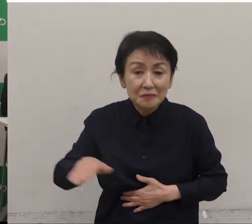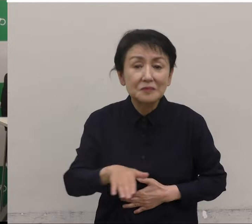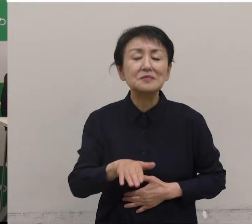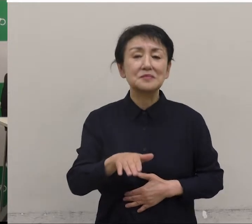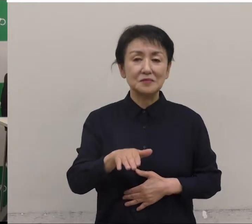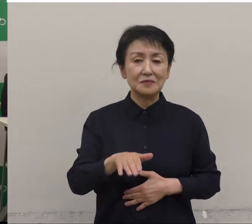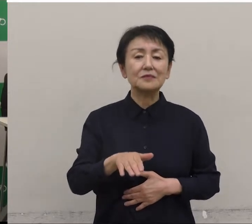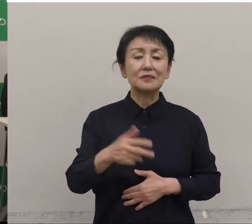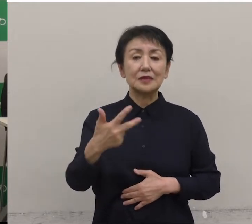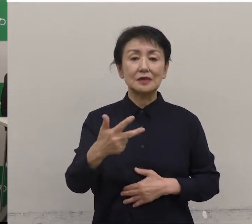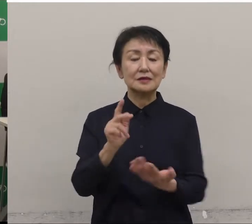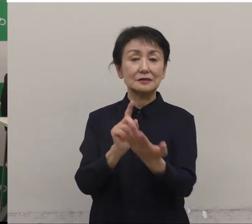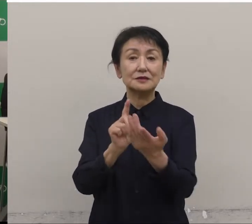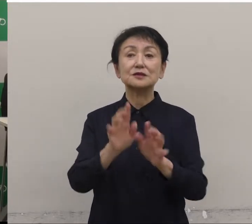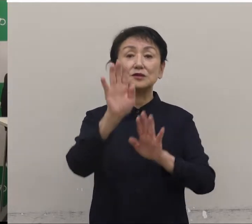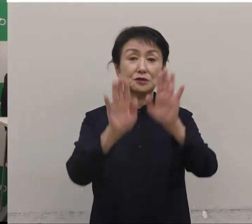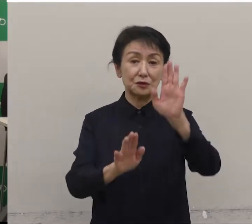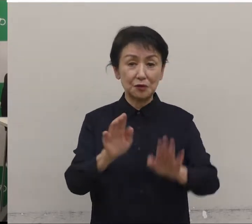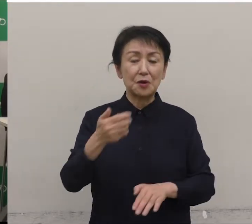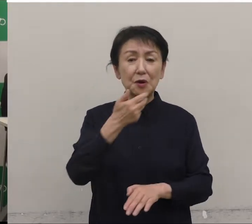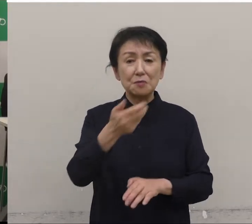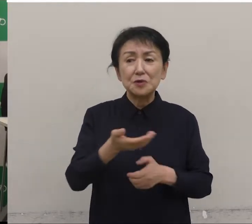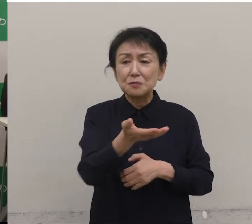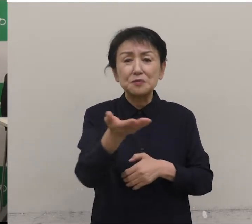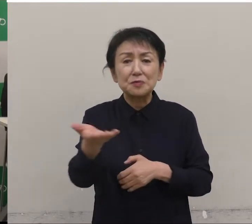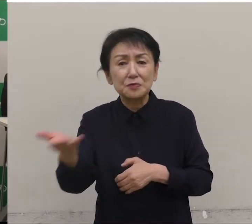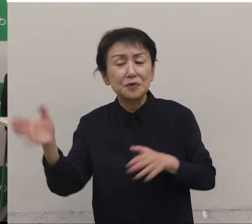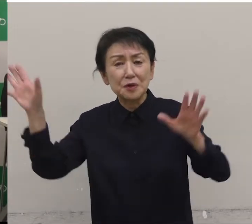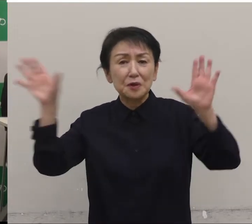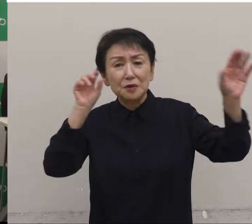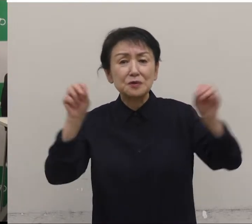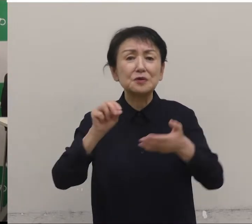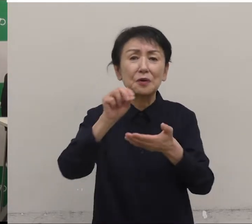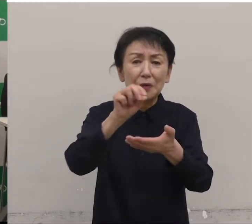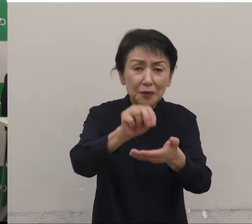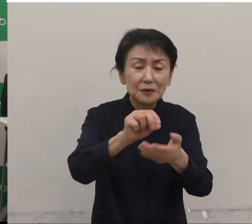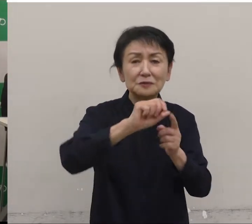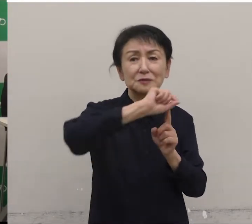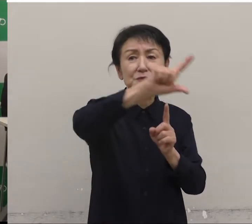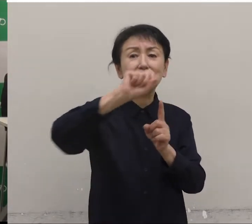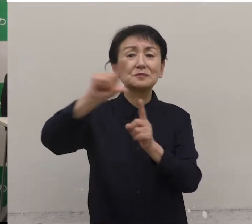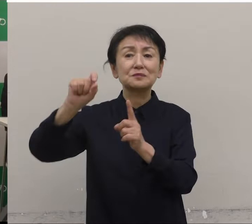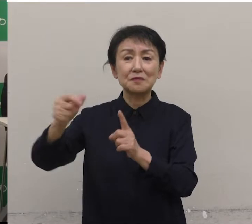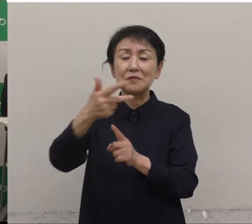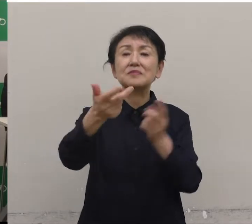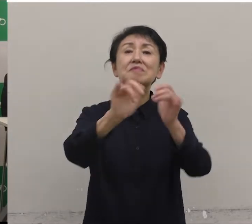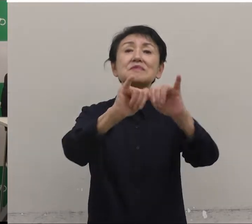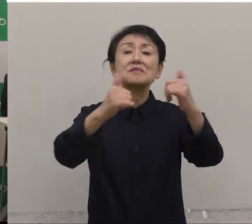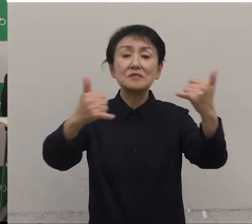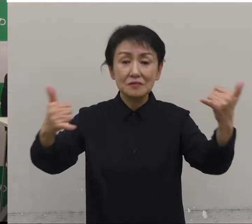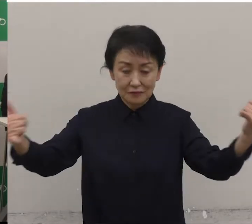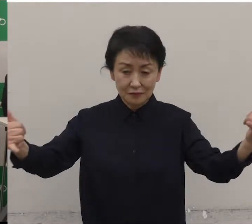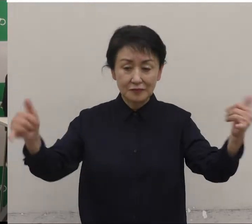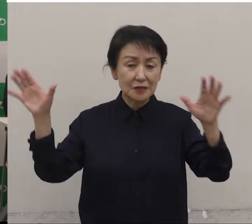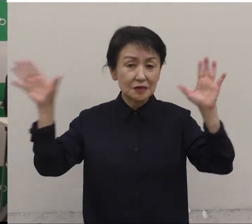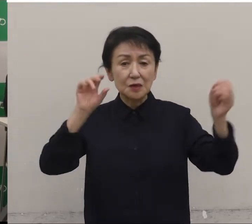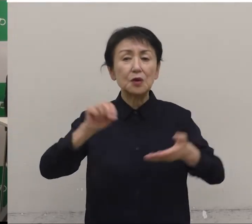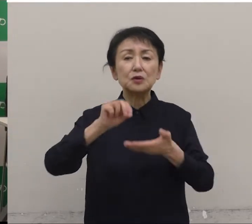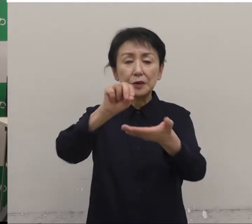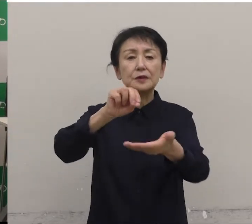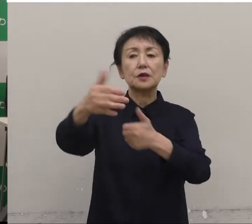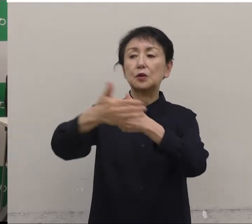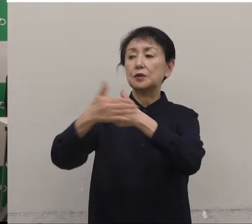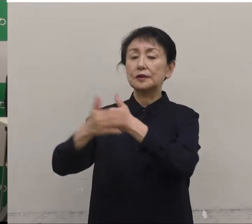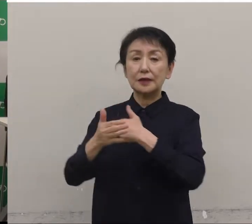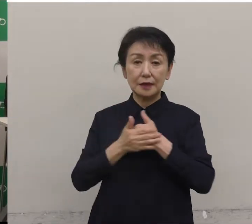情報等をお取り扱いいただきまして、市民の皆さんへの情報提供に、ご協力をいただきました。